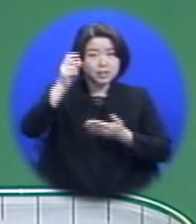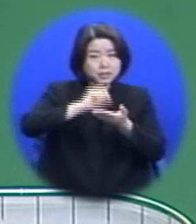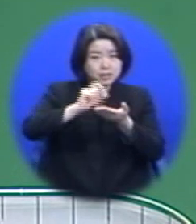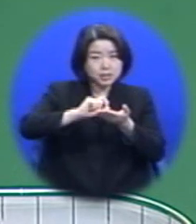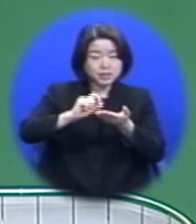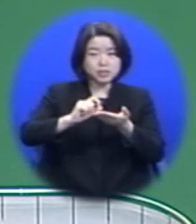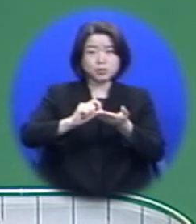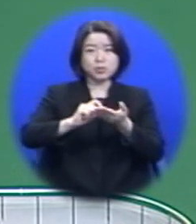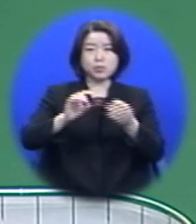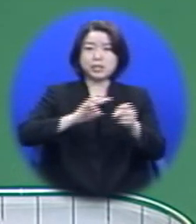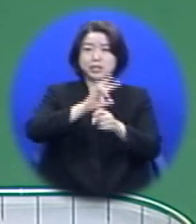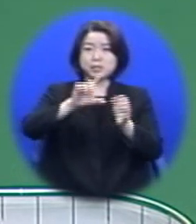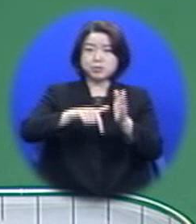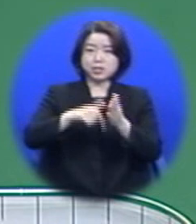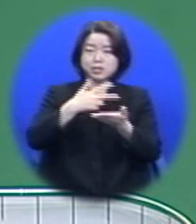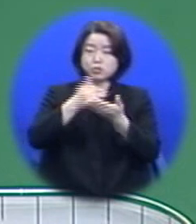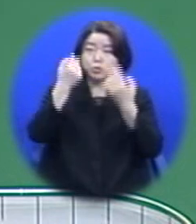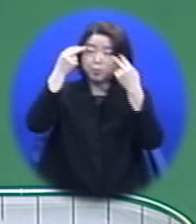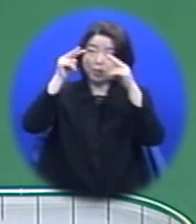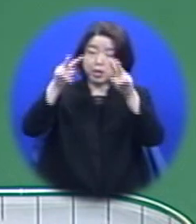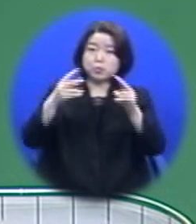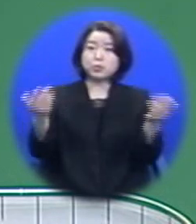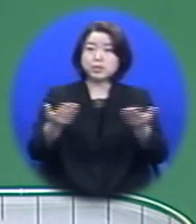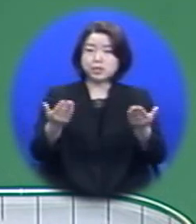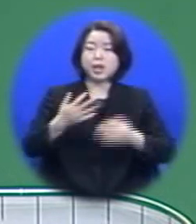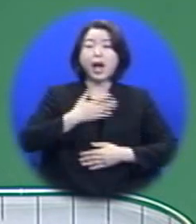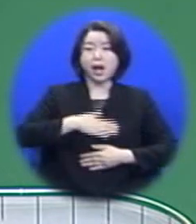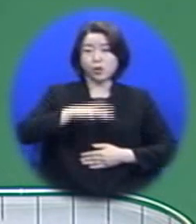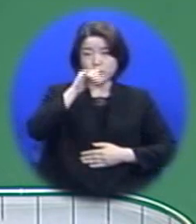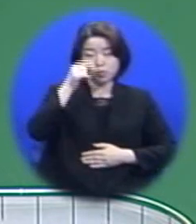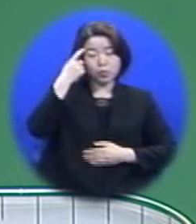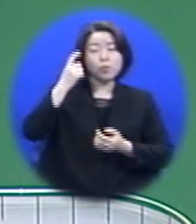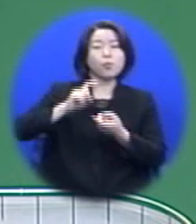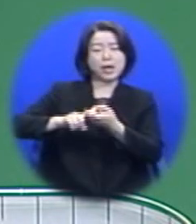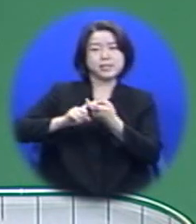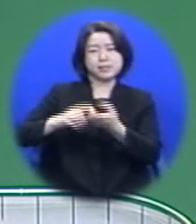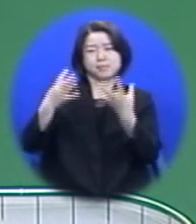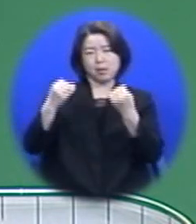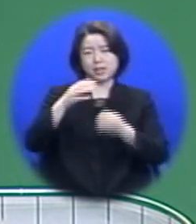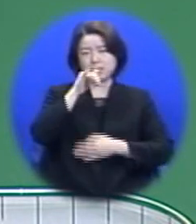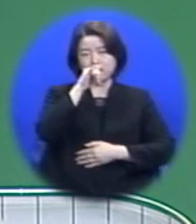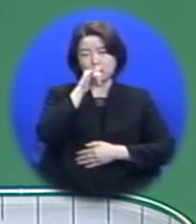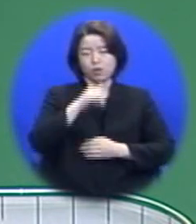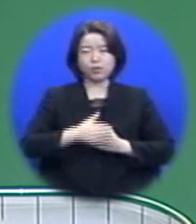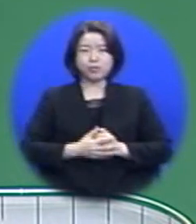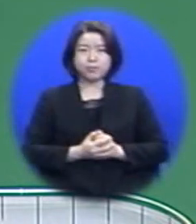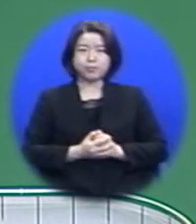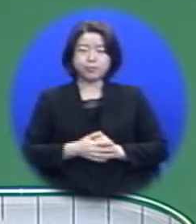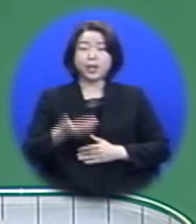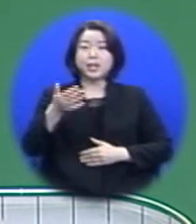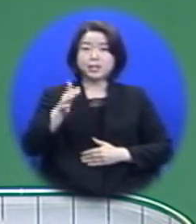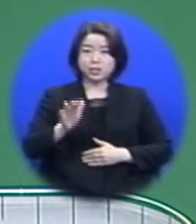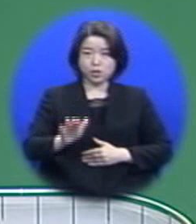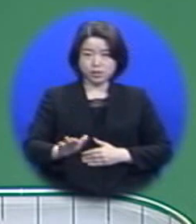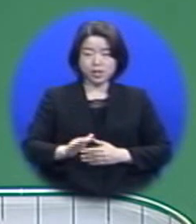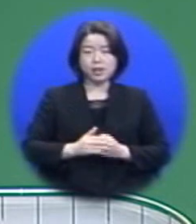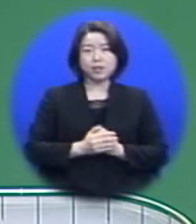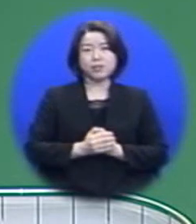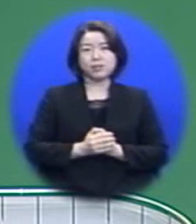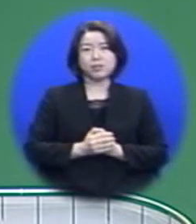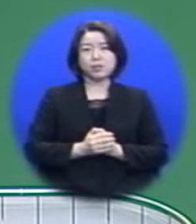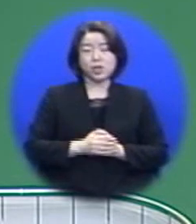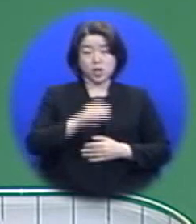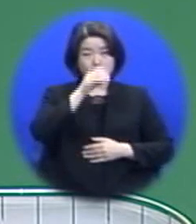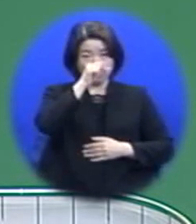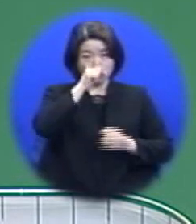24시간 주님 바라보는 것에 대해서 알고도 있고 관심도 많습니다 그런데